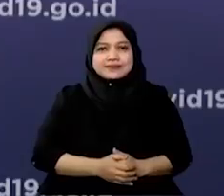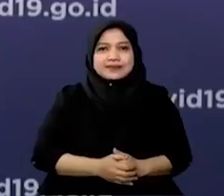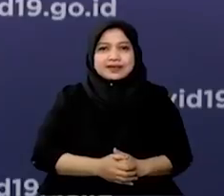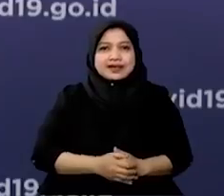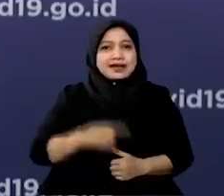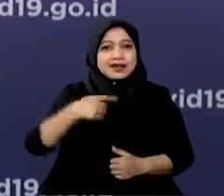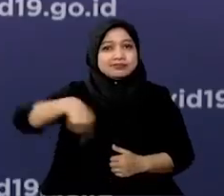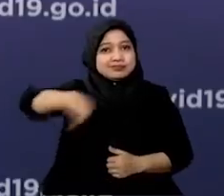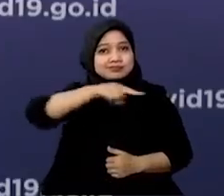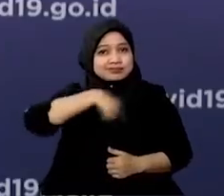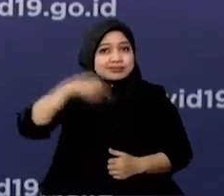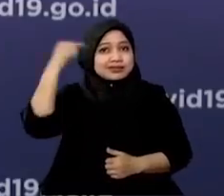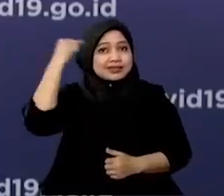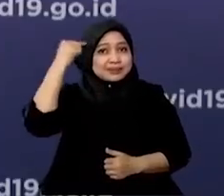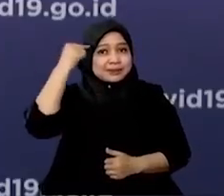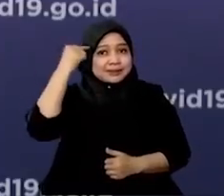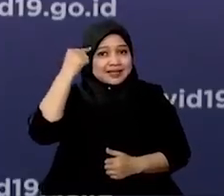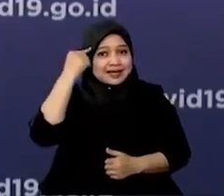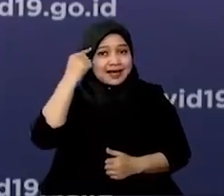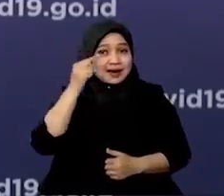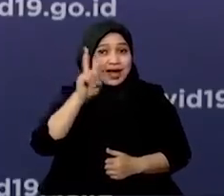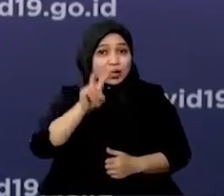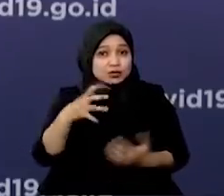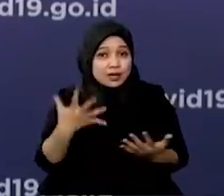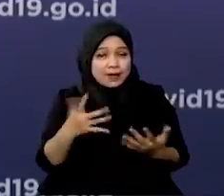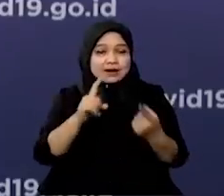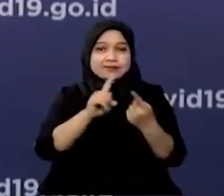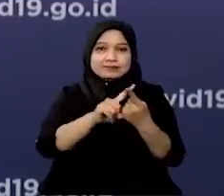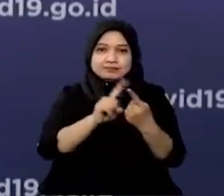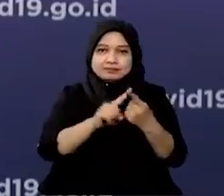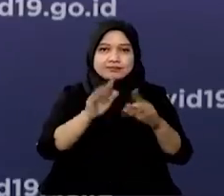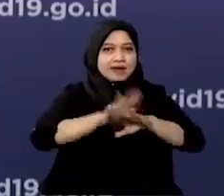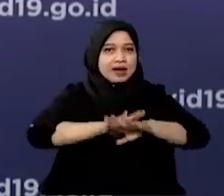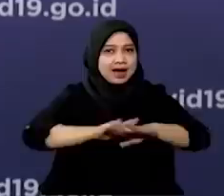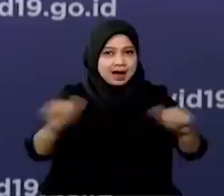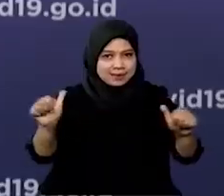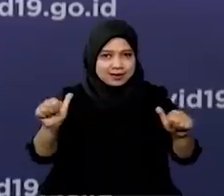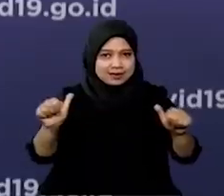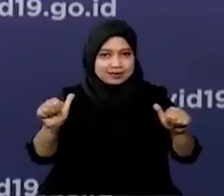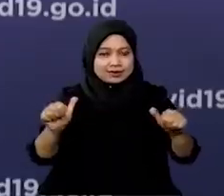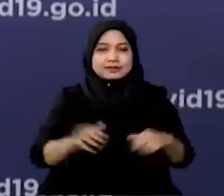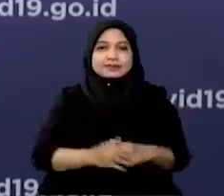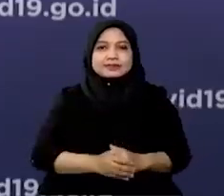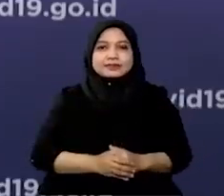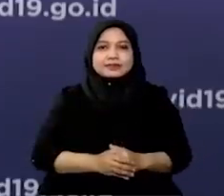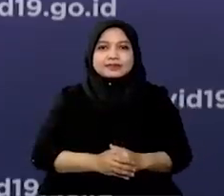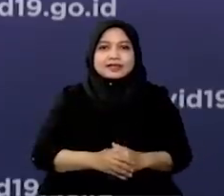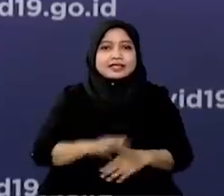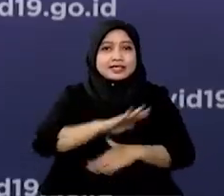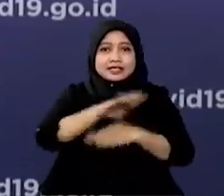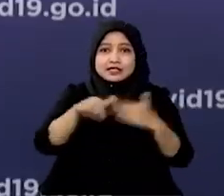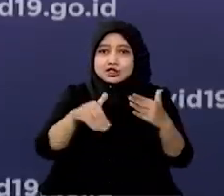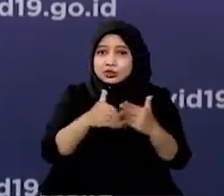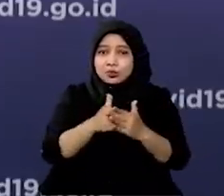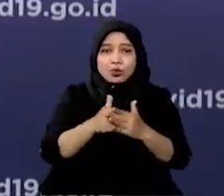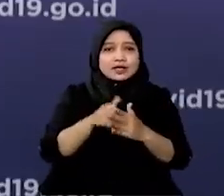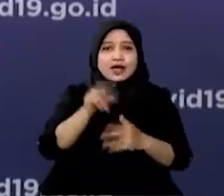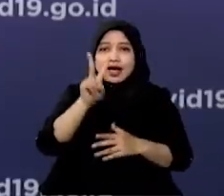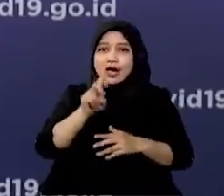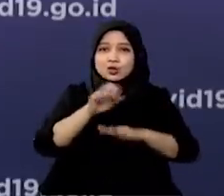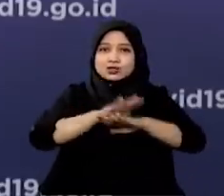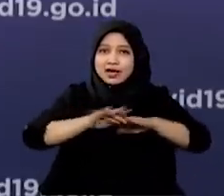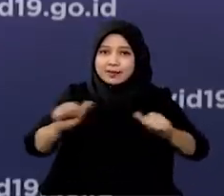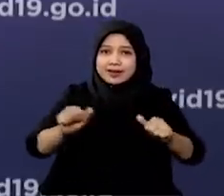pemikiran kita semuanya yang pertama aman pastikan kita aman dari